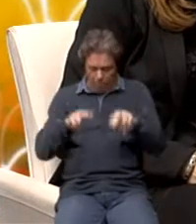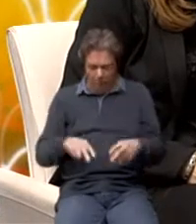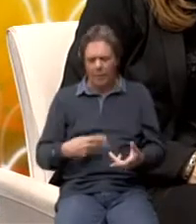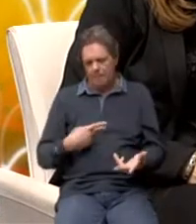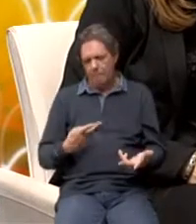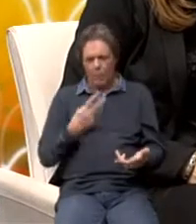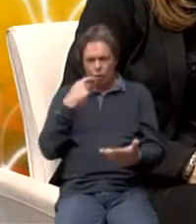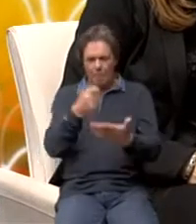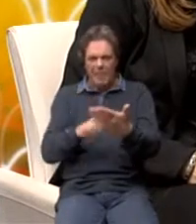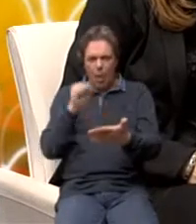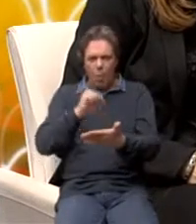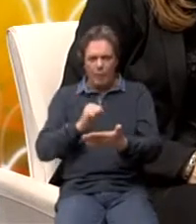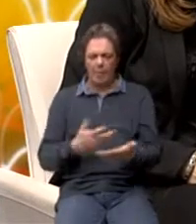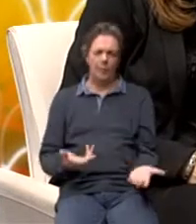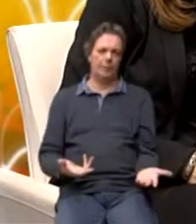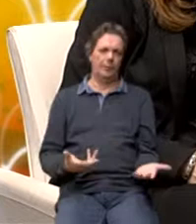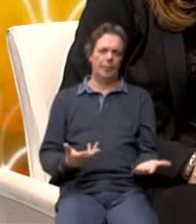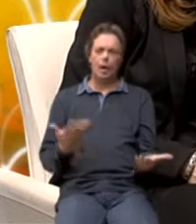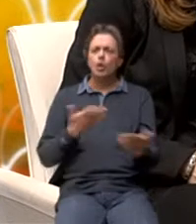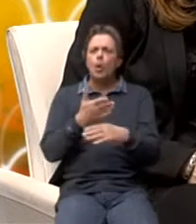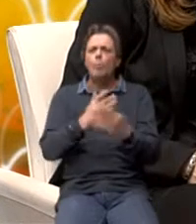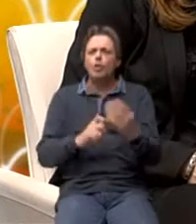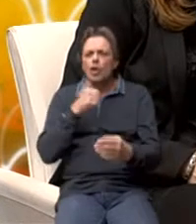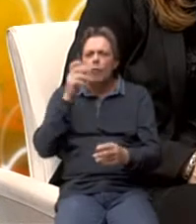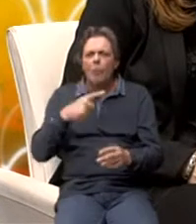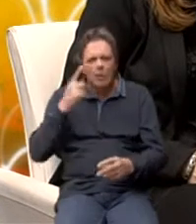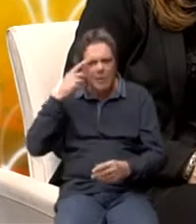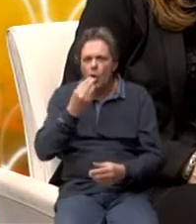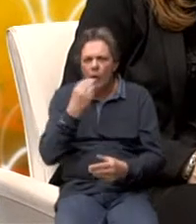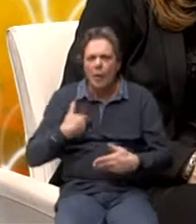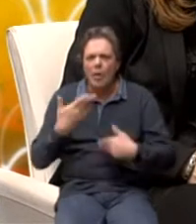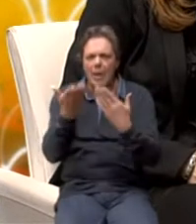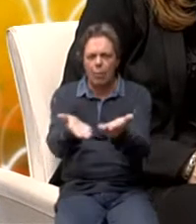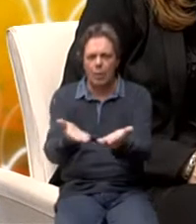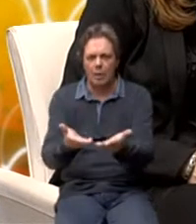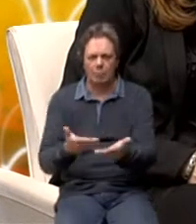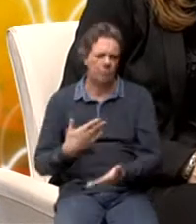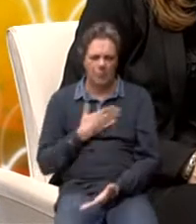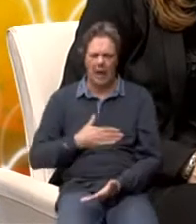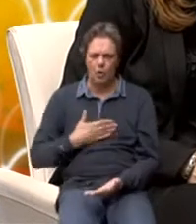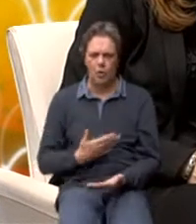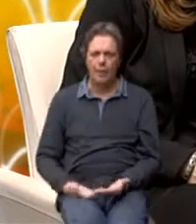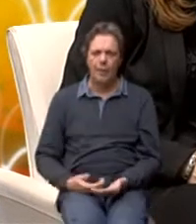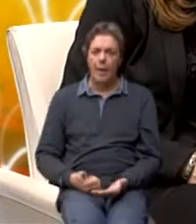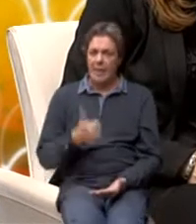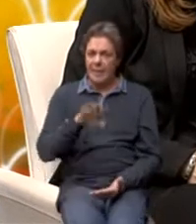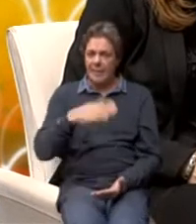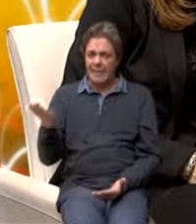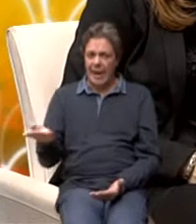možete misliti šta prosječan potrošač može misliti o hrani koja mu se nudi. Dakle, s jedne